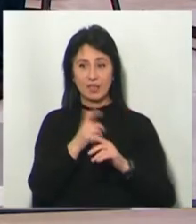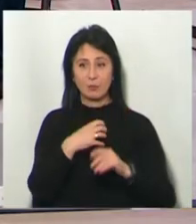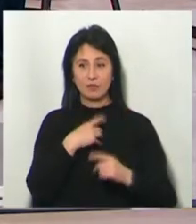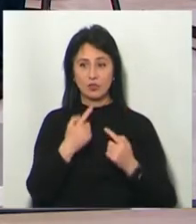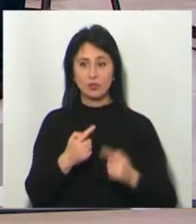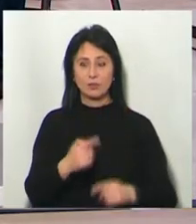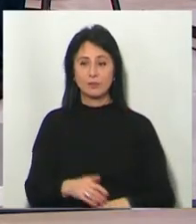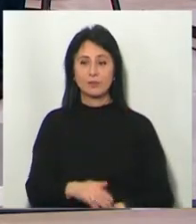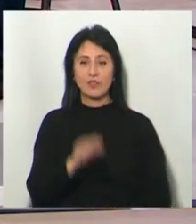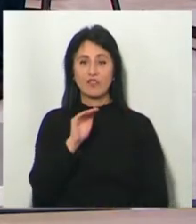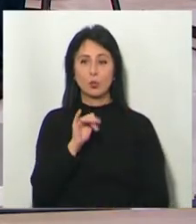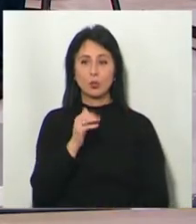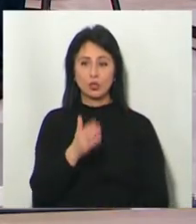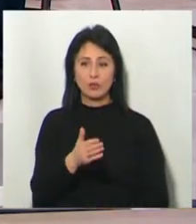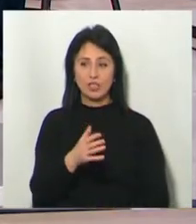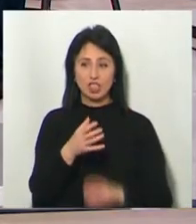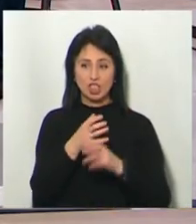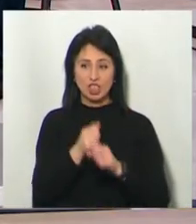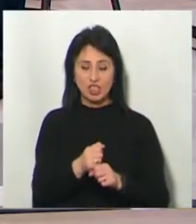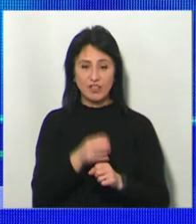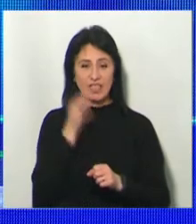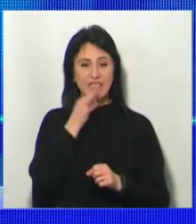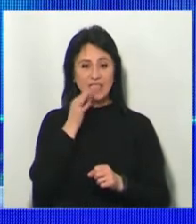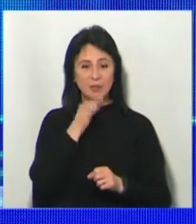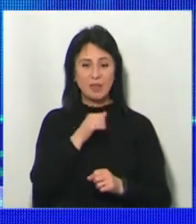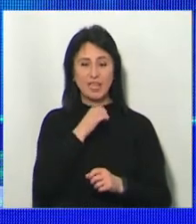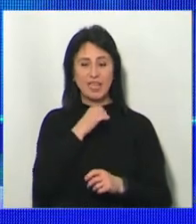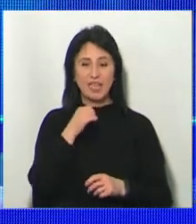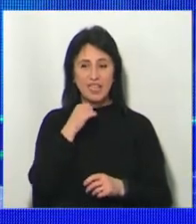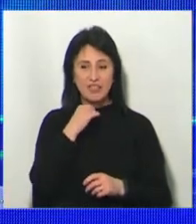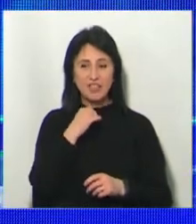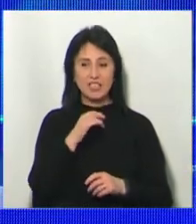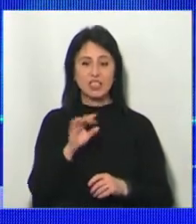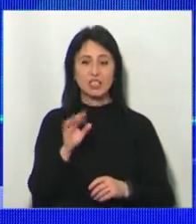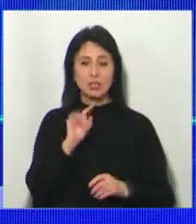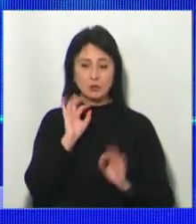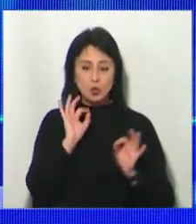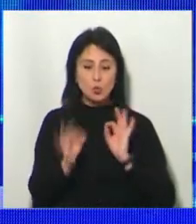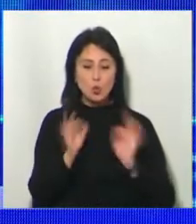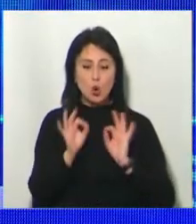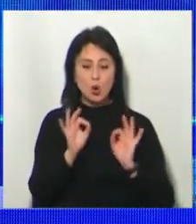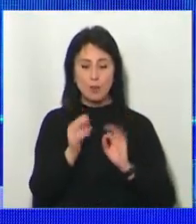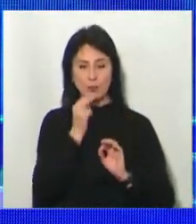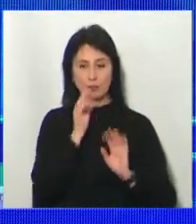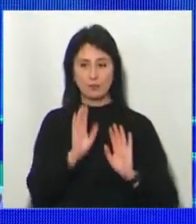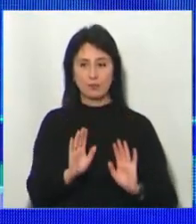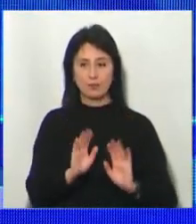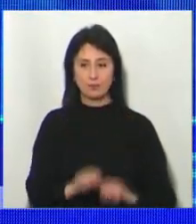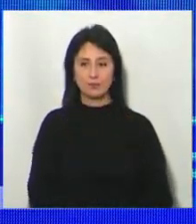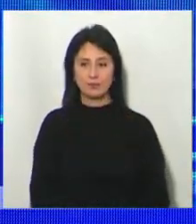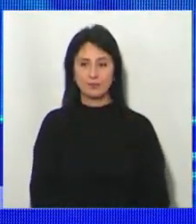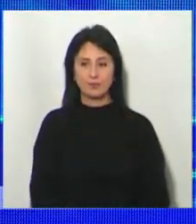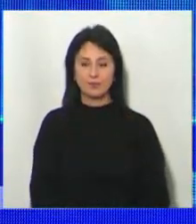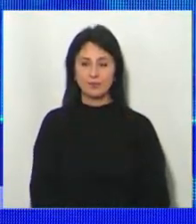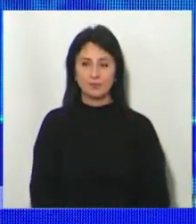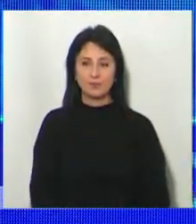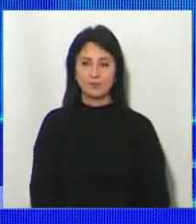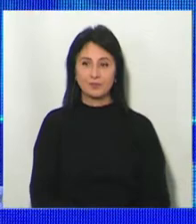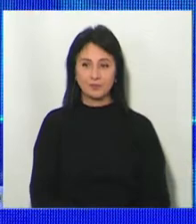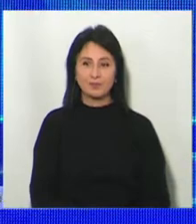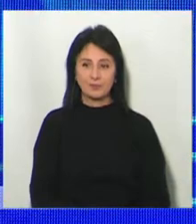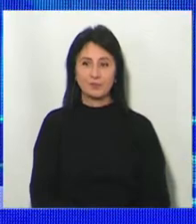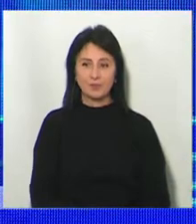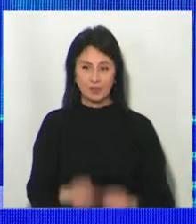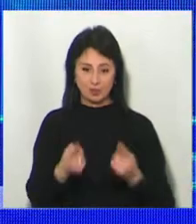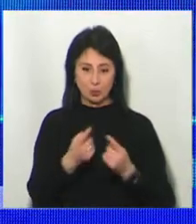ძალიან მნიშვნელოვანი ფრუქტოზის შეზღუდვა ტკბილი ხილის ზომიერების დაწყობებით რაციონში. Კი ბატონო, და აღნიშნოთ